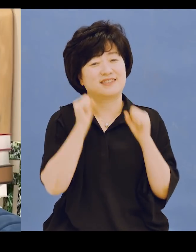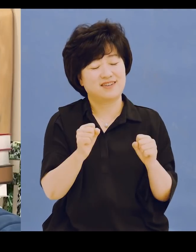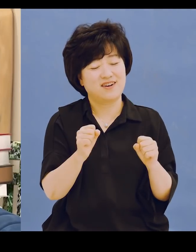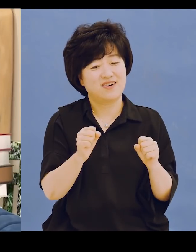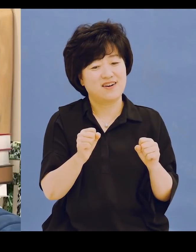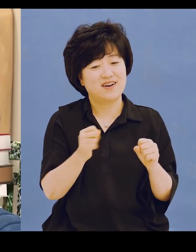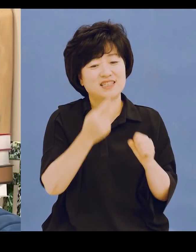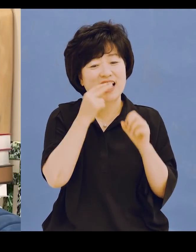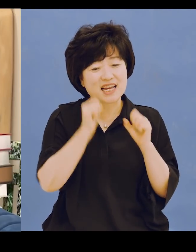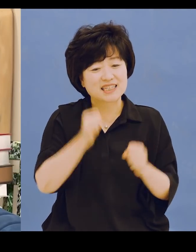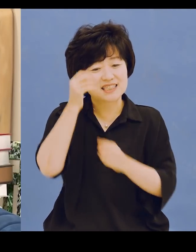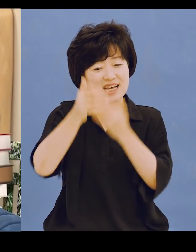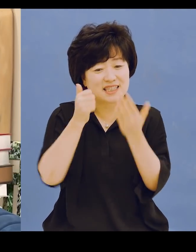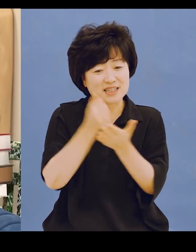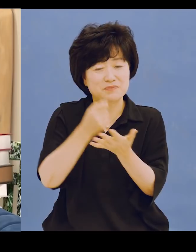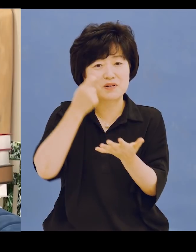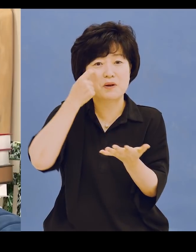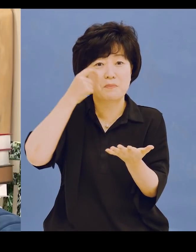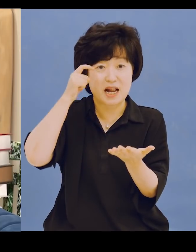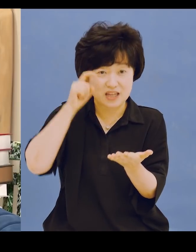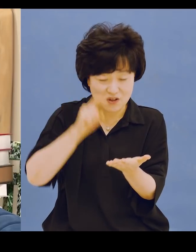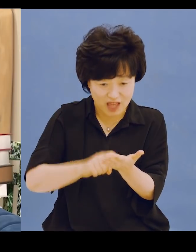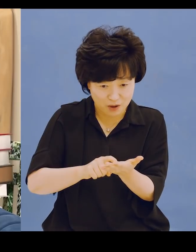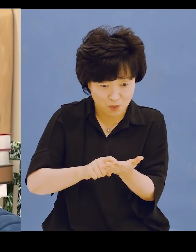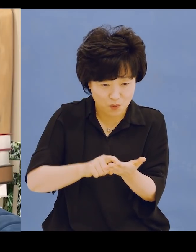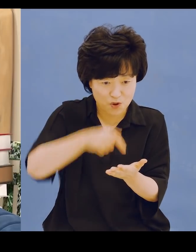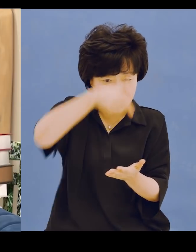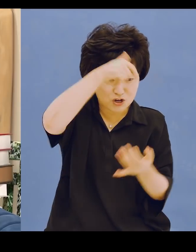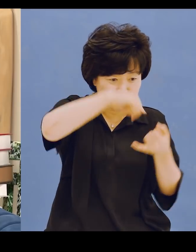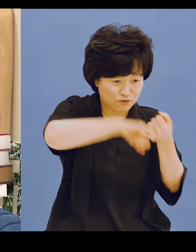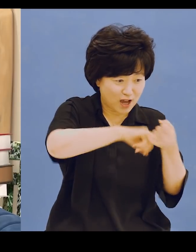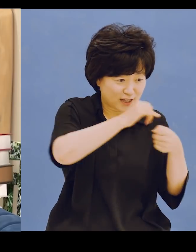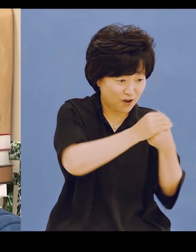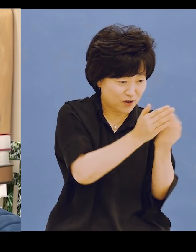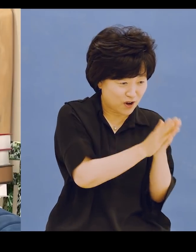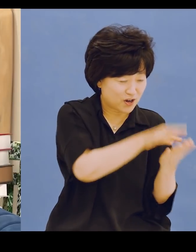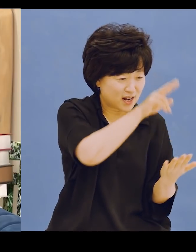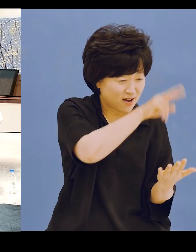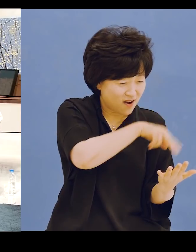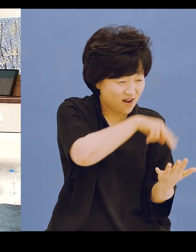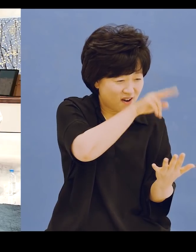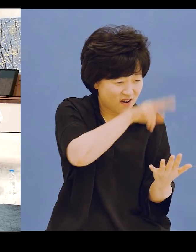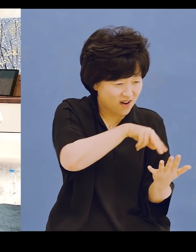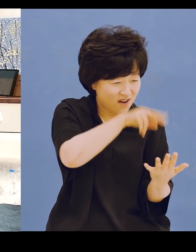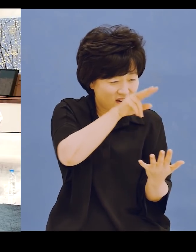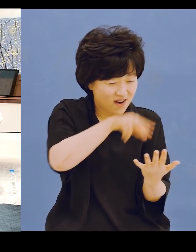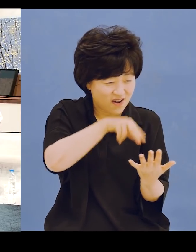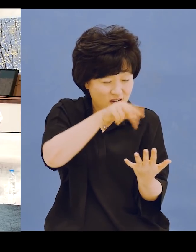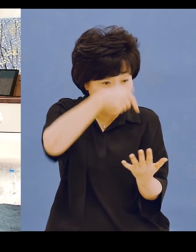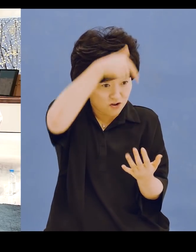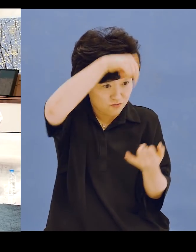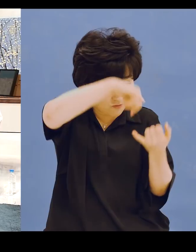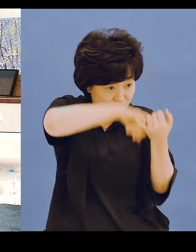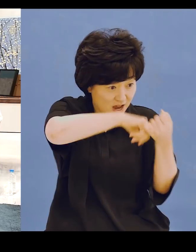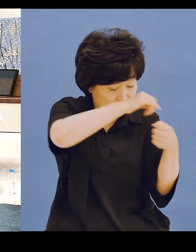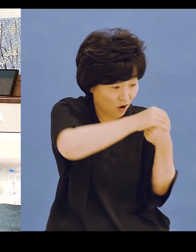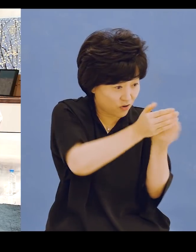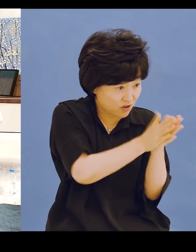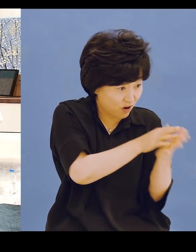그 안에서 발견을 하고 구약서부터 전부 다 성경은 있습니다. 근데 구약 속에 신약이 있음을